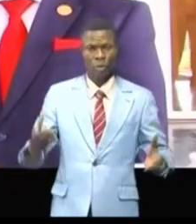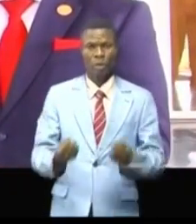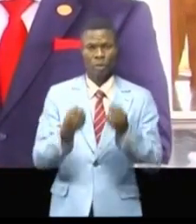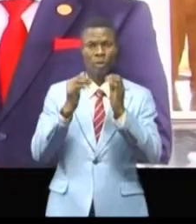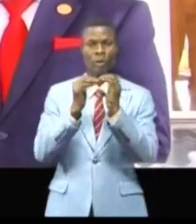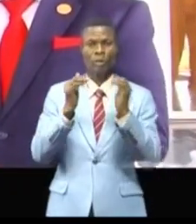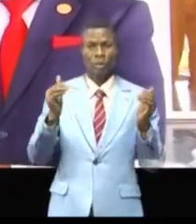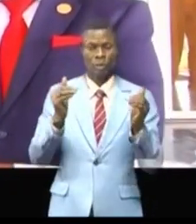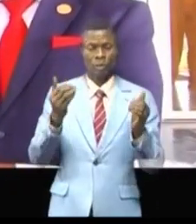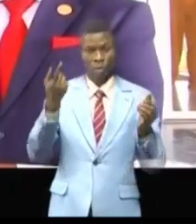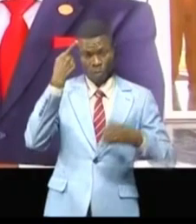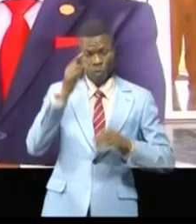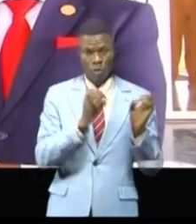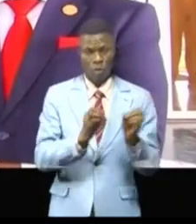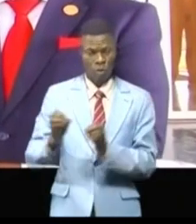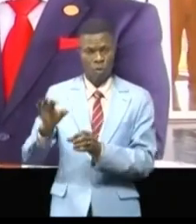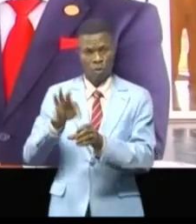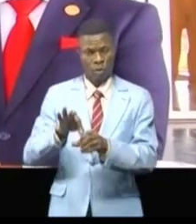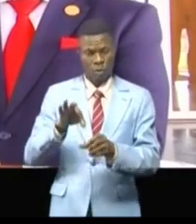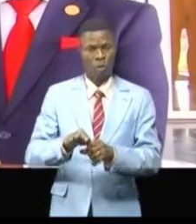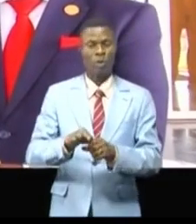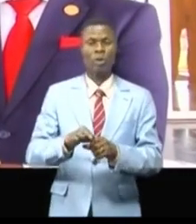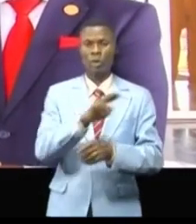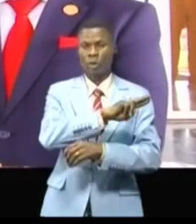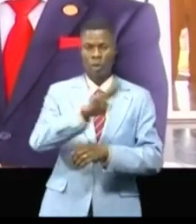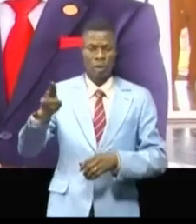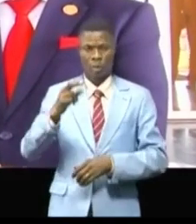Pour que les élections se tiennent en